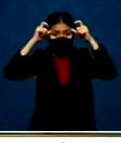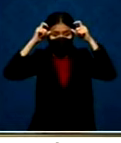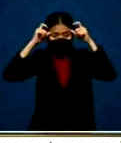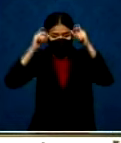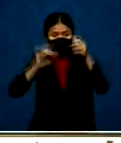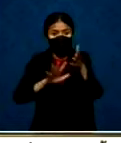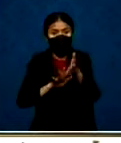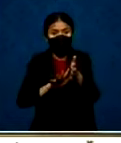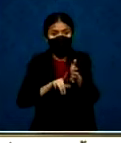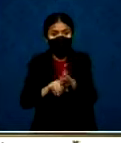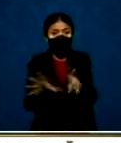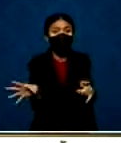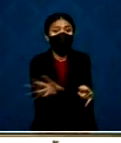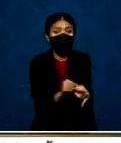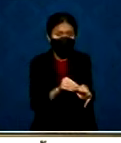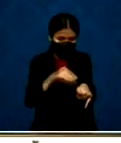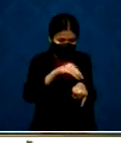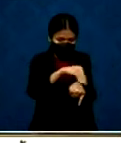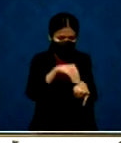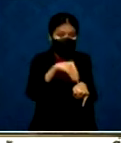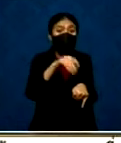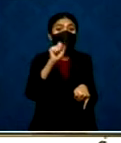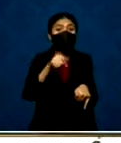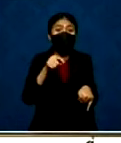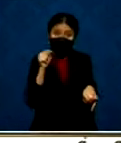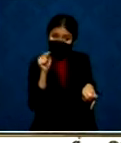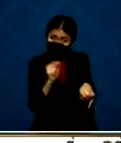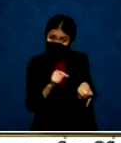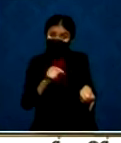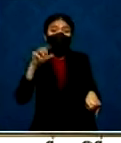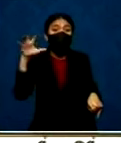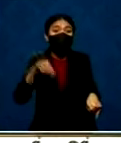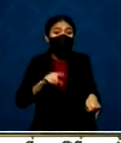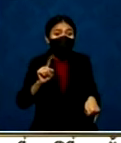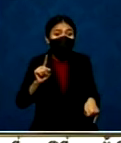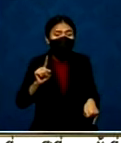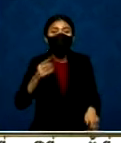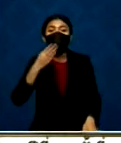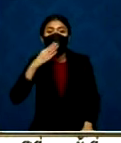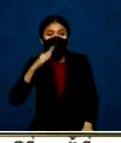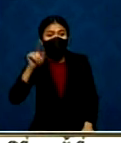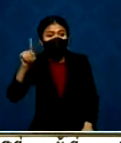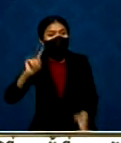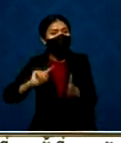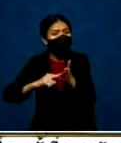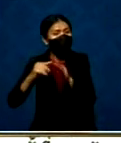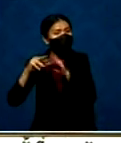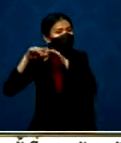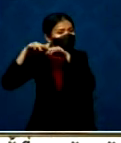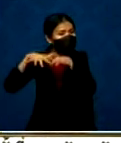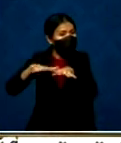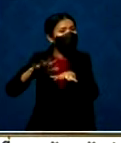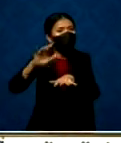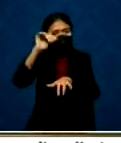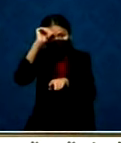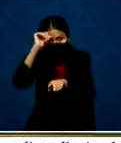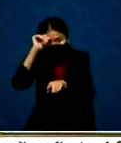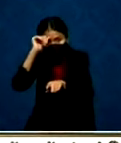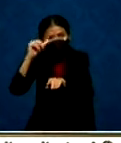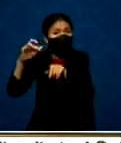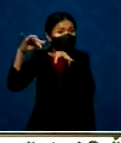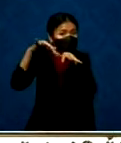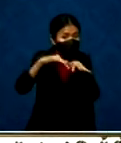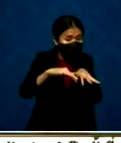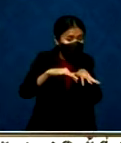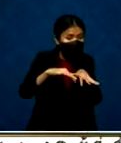ครับแน่นอนมันมีการทยอยติดไปที่อินเดียมาที่เซาท์อีสต์เอเชียแล้วก็มาที่เวียดนามแต่ในประเทศ